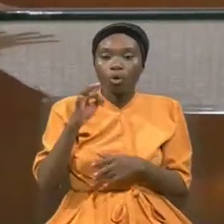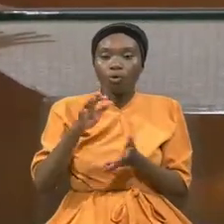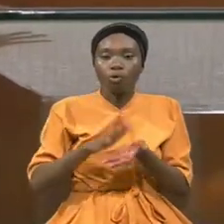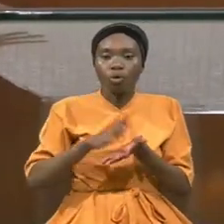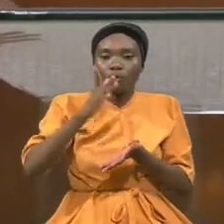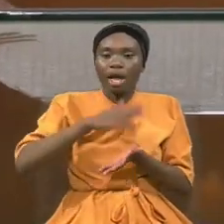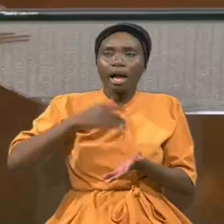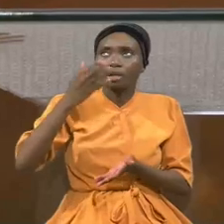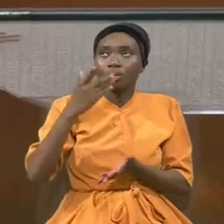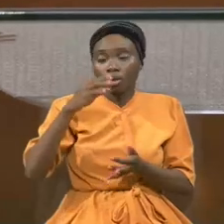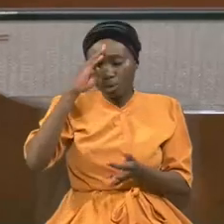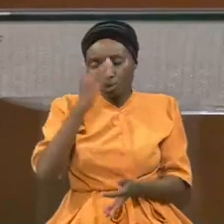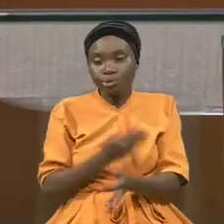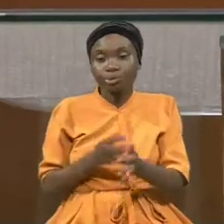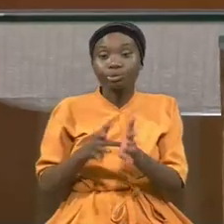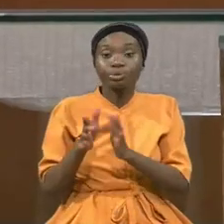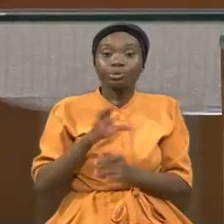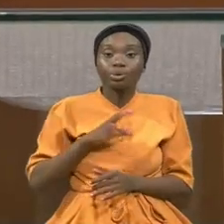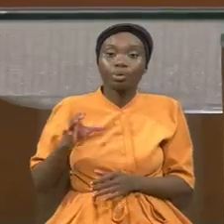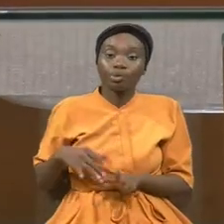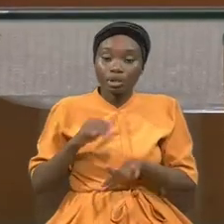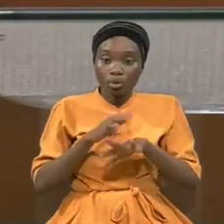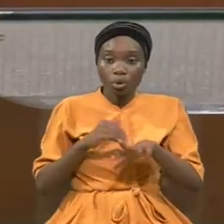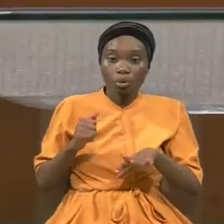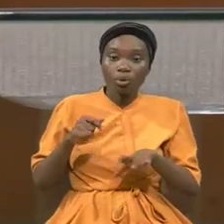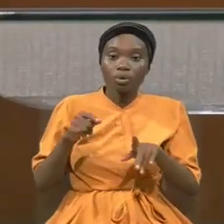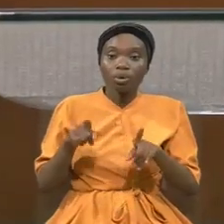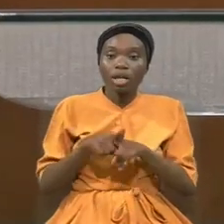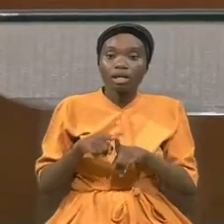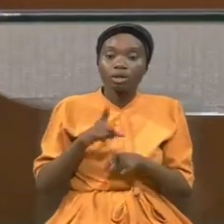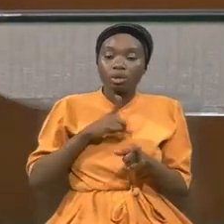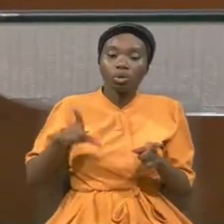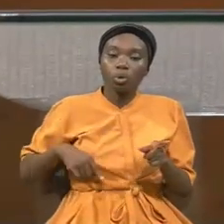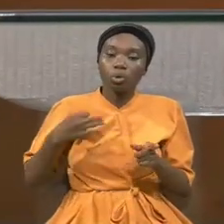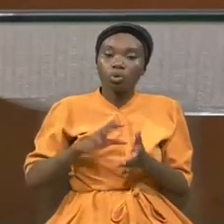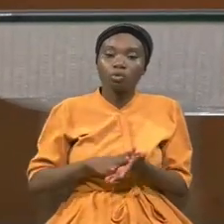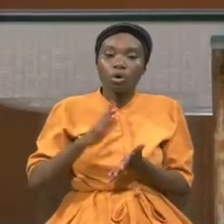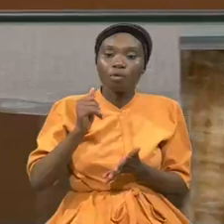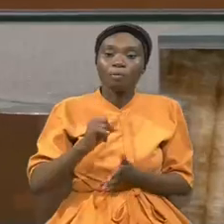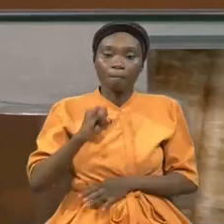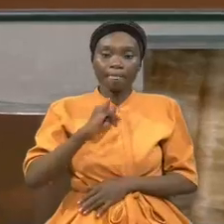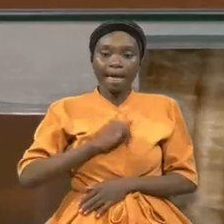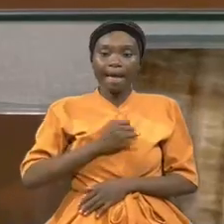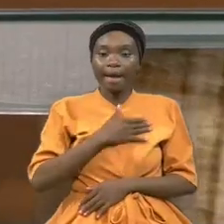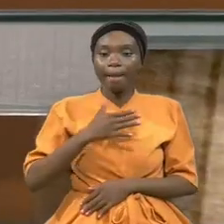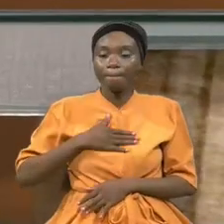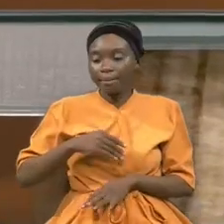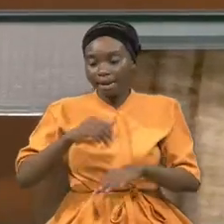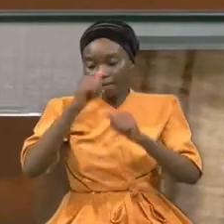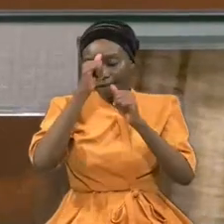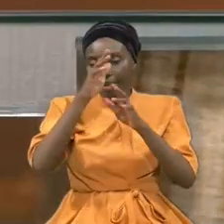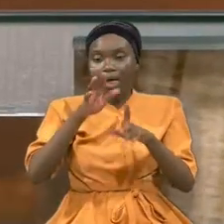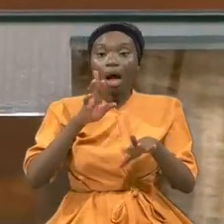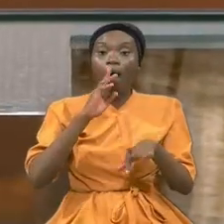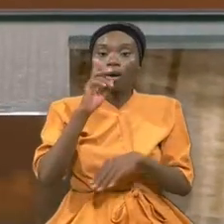gloire. Et Dieu le Fils Jésus-Christ est appelé comme le Seigneur de gloire. Moi et